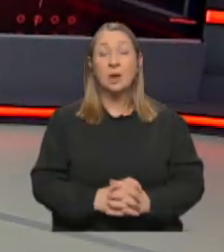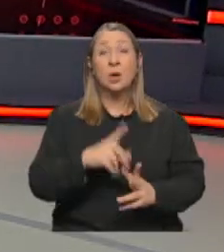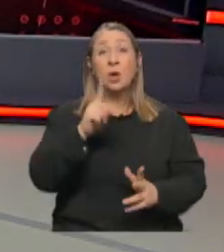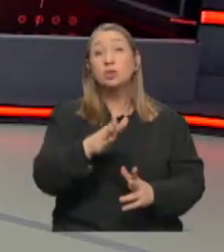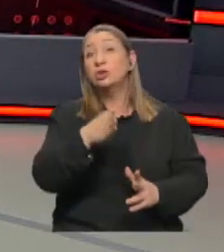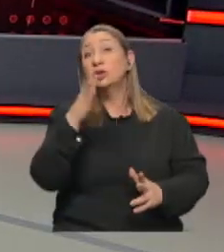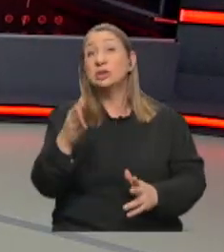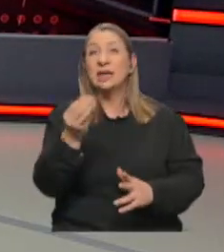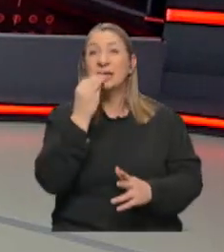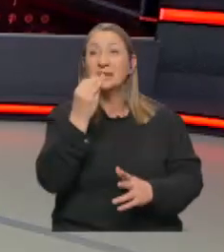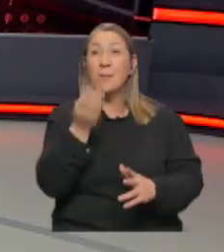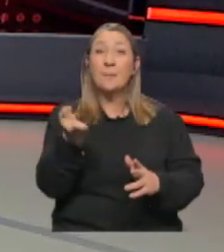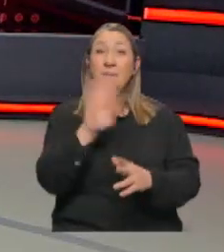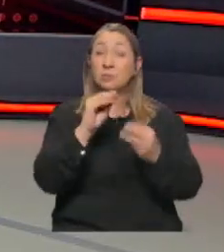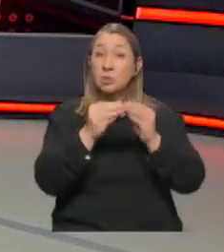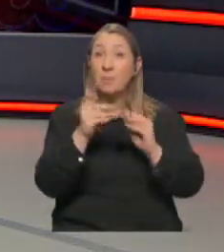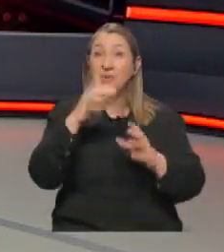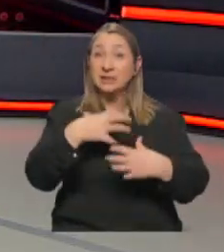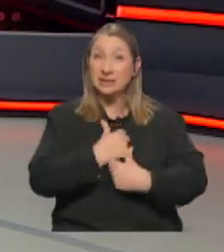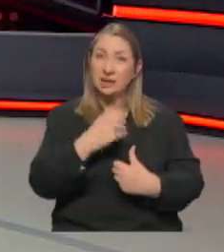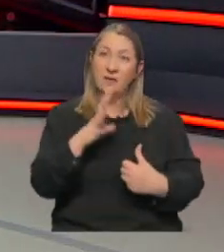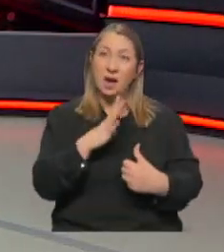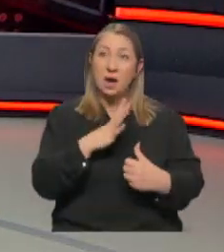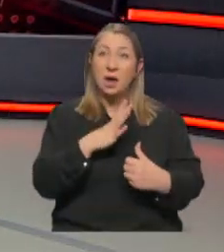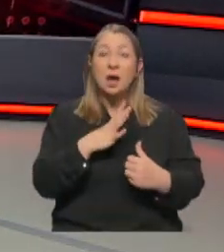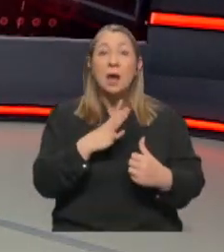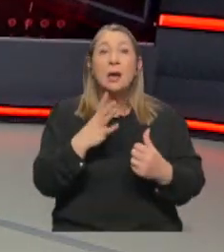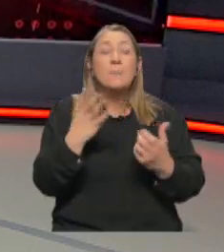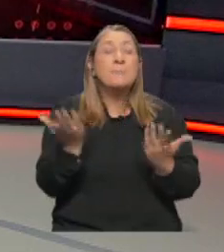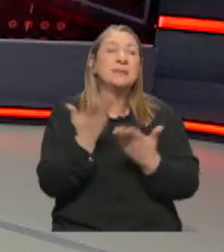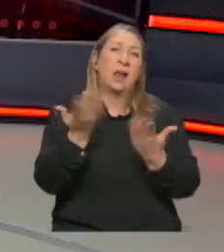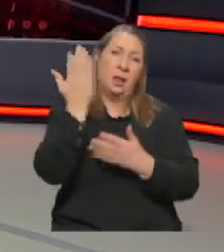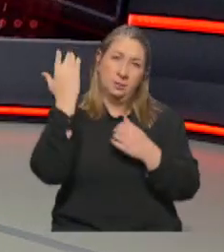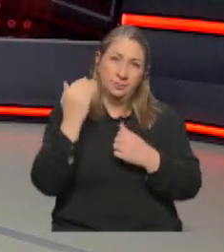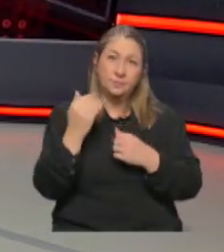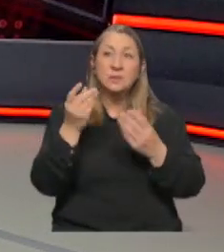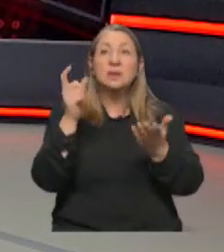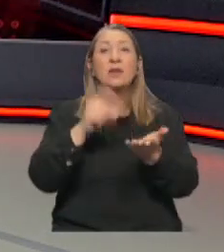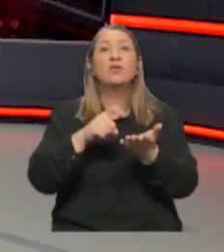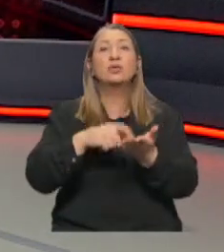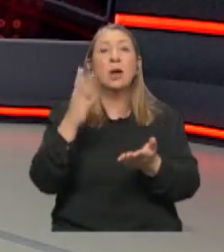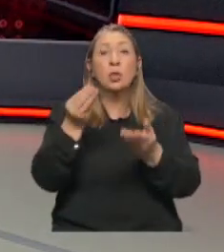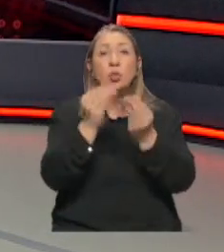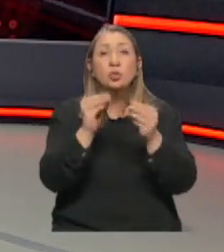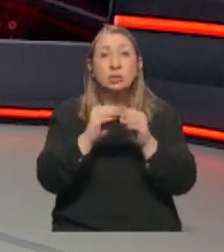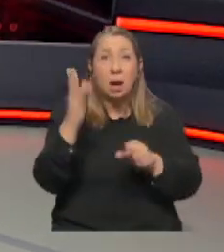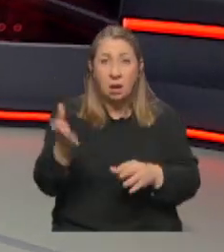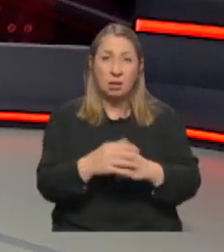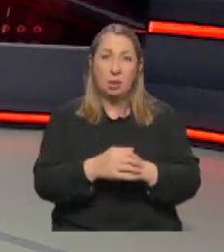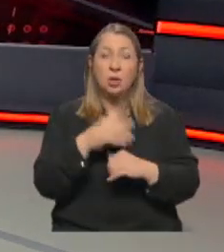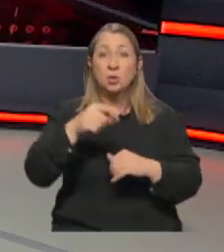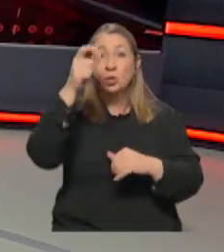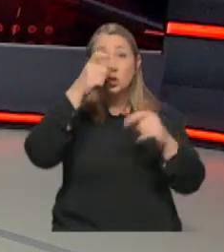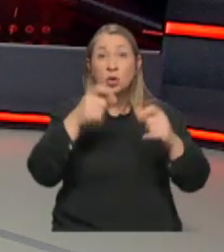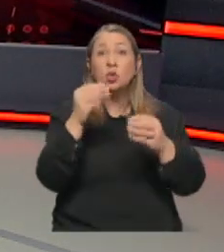Onun dışında gıdada başka sorunlar, başka sıkıntılar var. Arzda da sıkıntılar var. Mesela tavukta, yumurtada. Bu